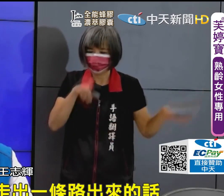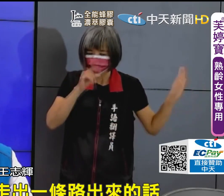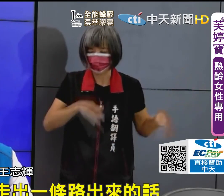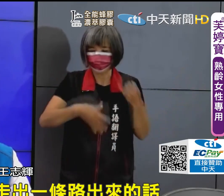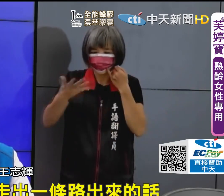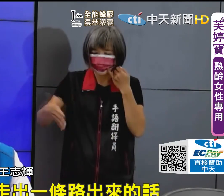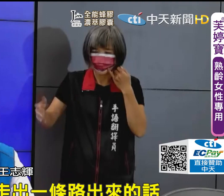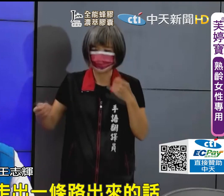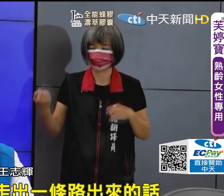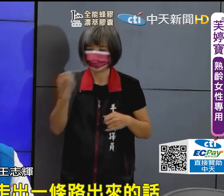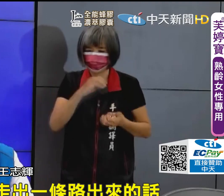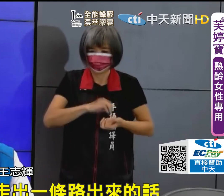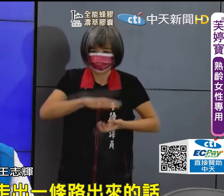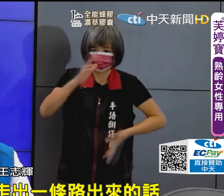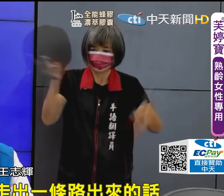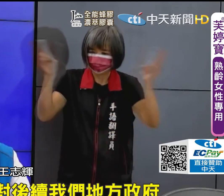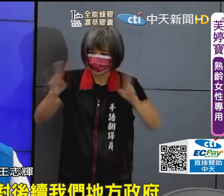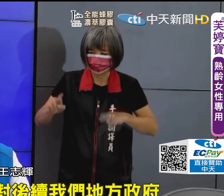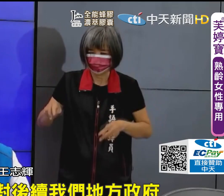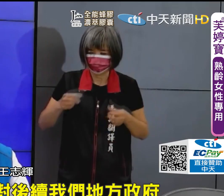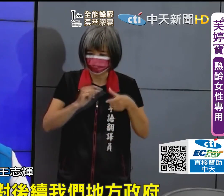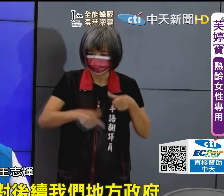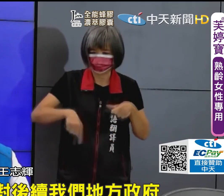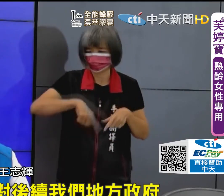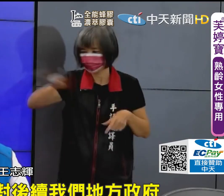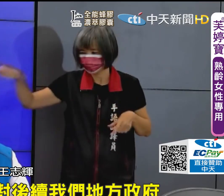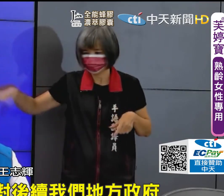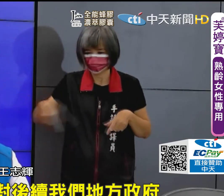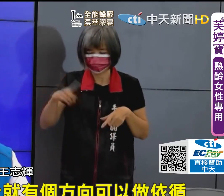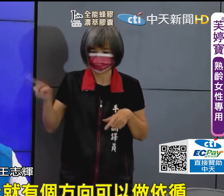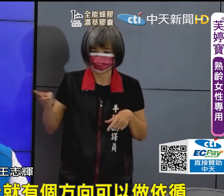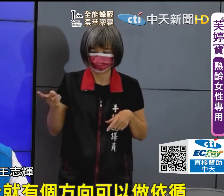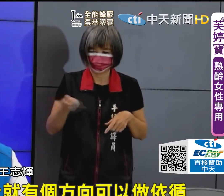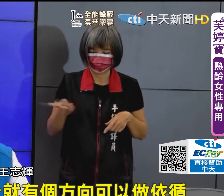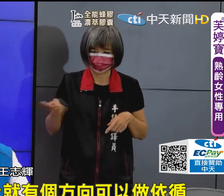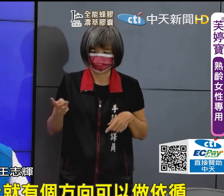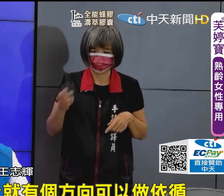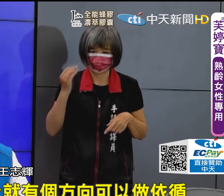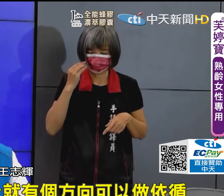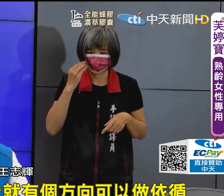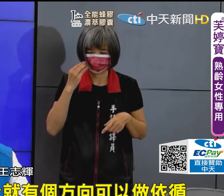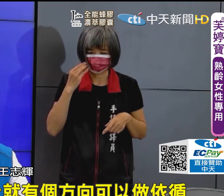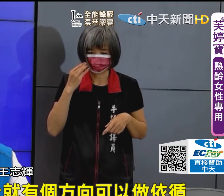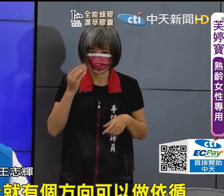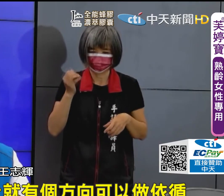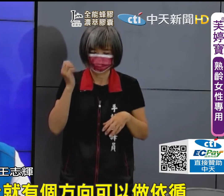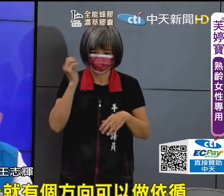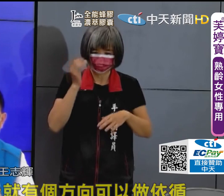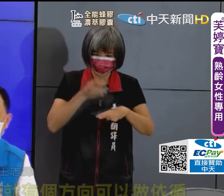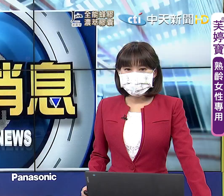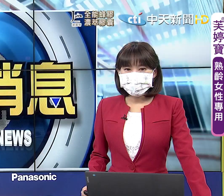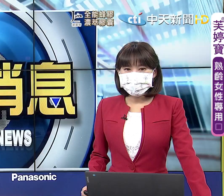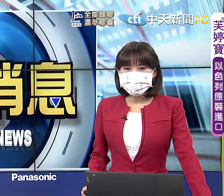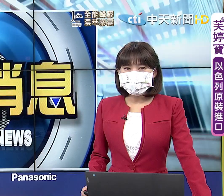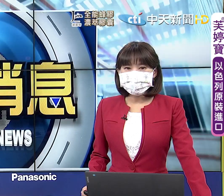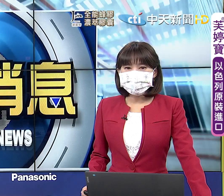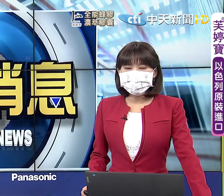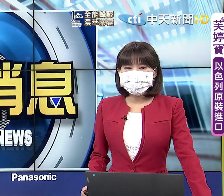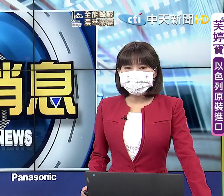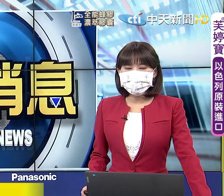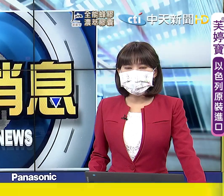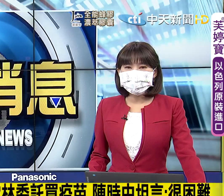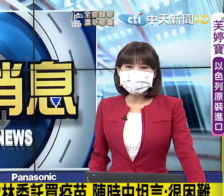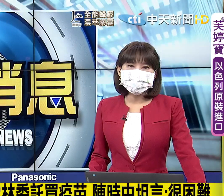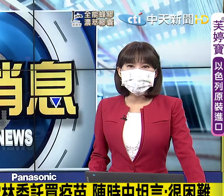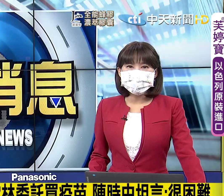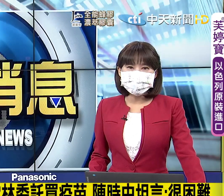够走出一条路出来的话，或许对后续我们地方政府在采买上就有个方向可以去做依循。 好，买疫苗的